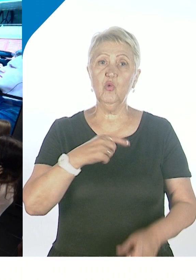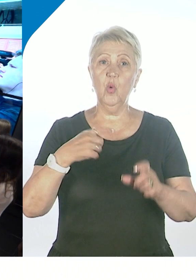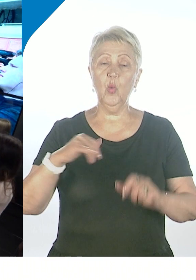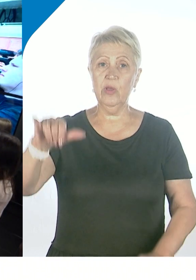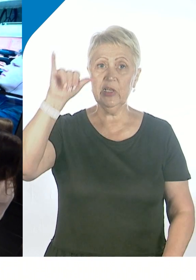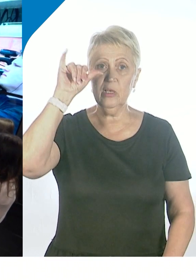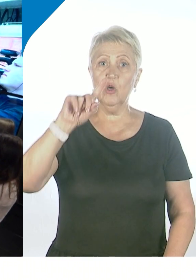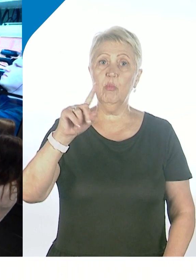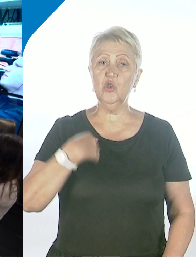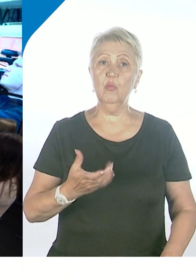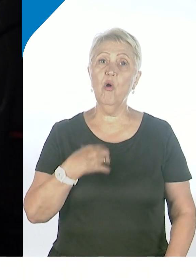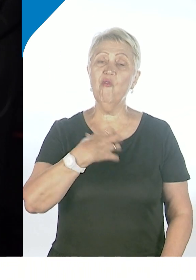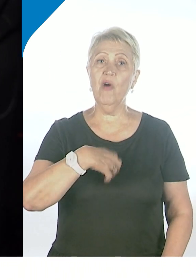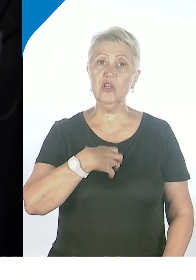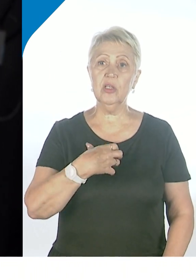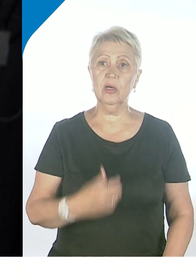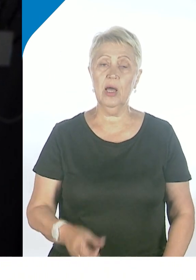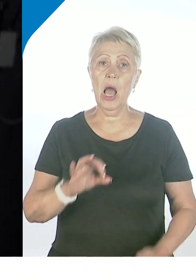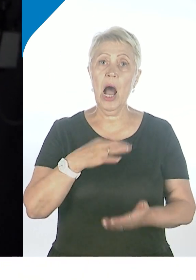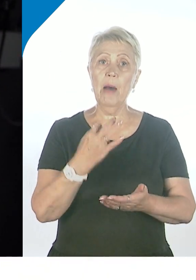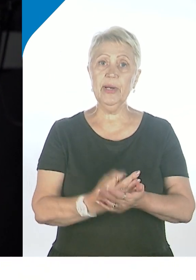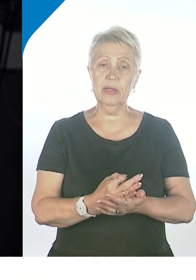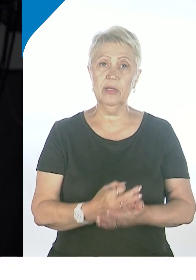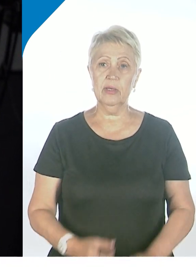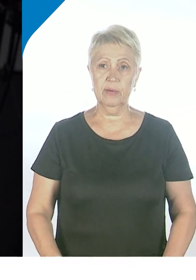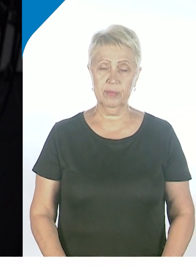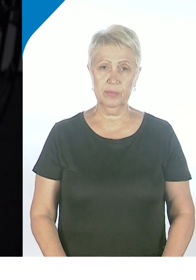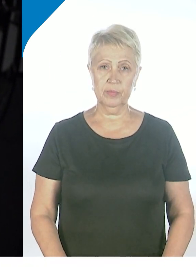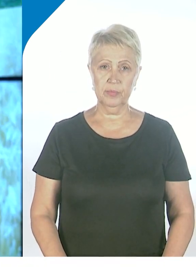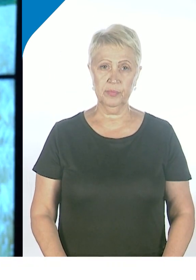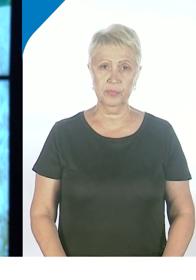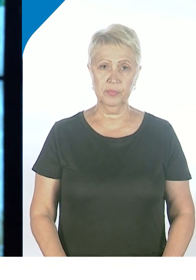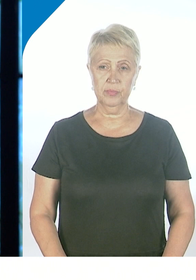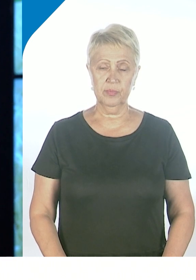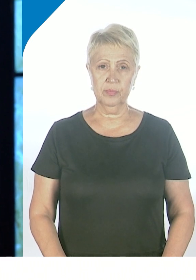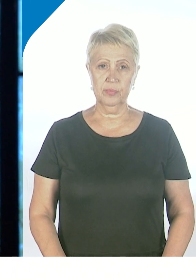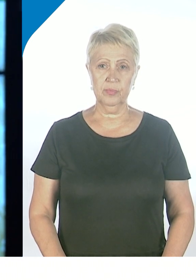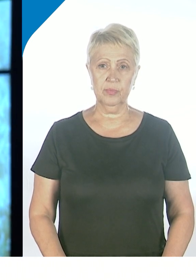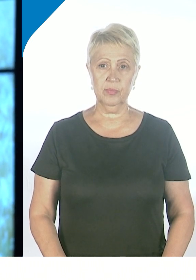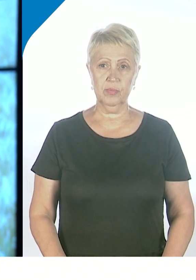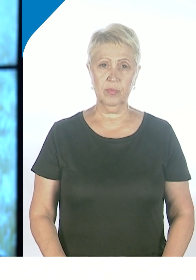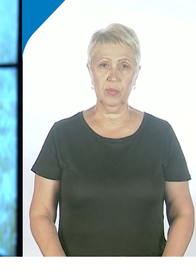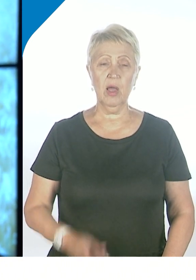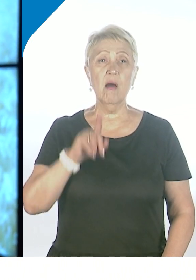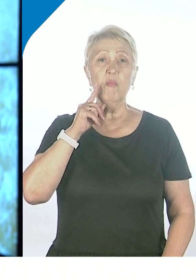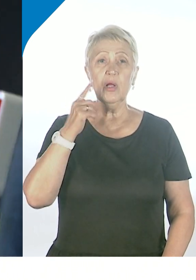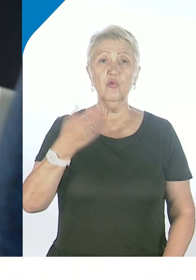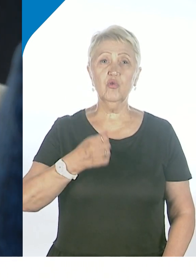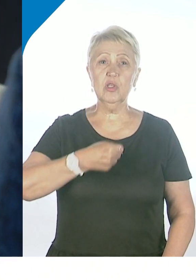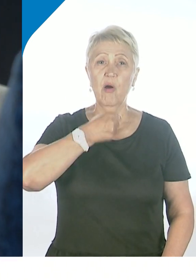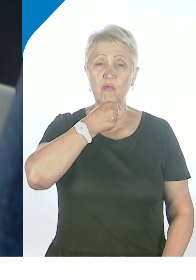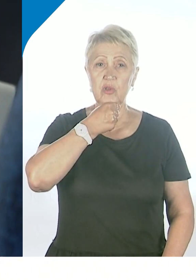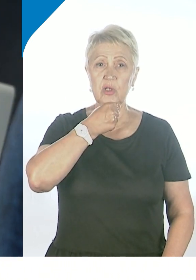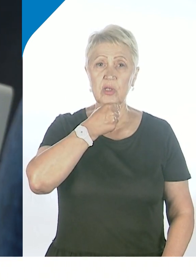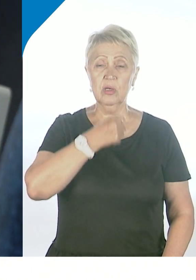детском возрасте определиться с карьерным путем, найти именно свое дело? Ну, в подростковом возрасте уже,